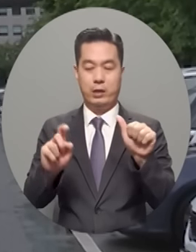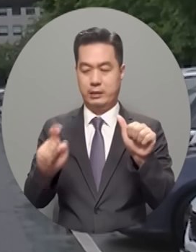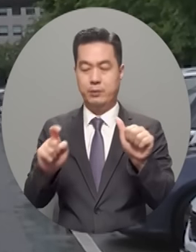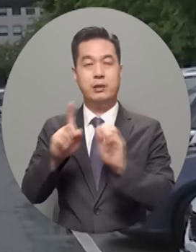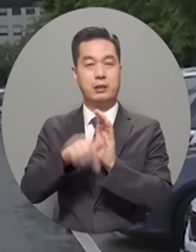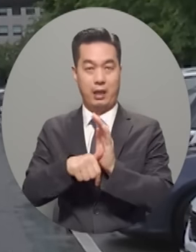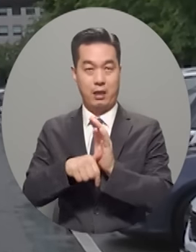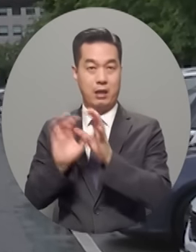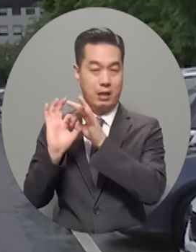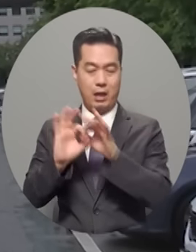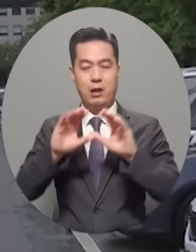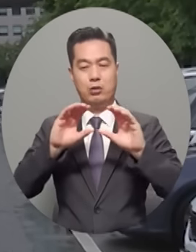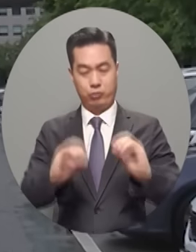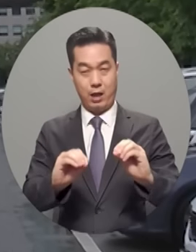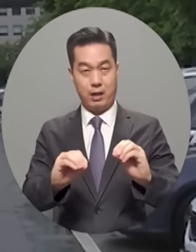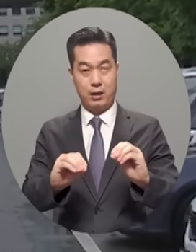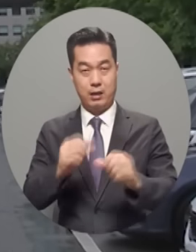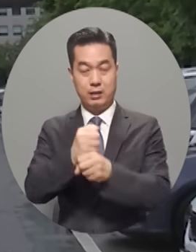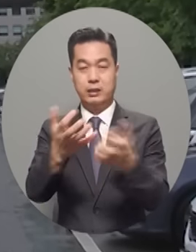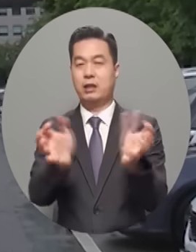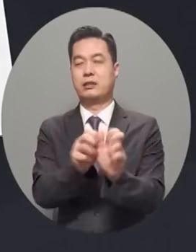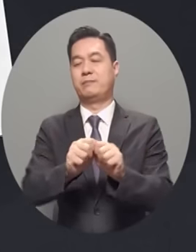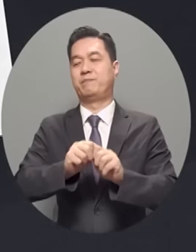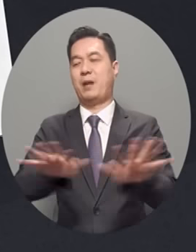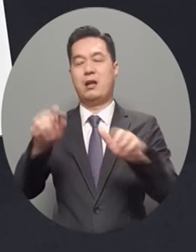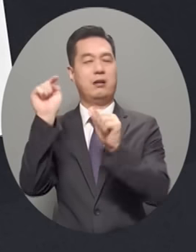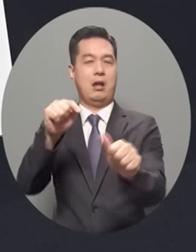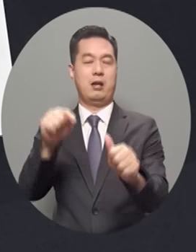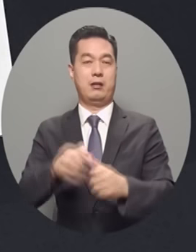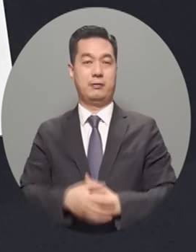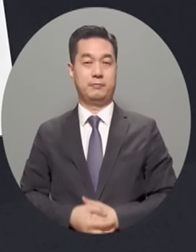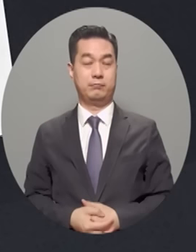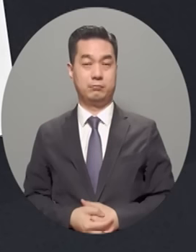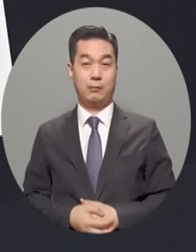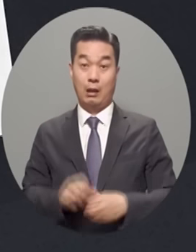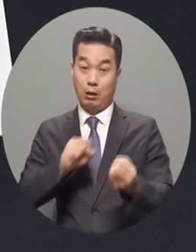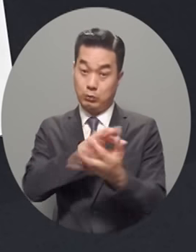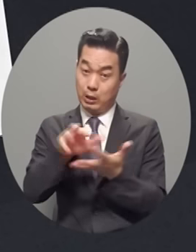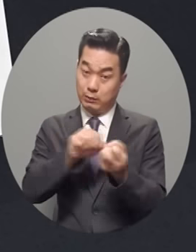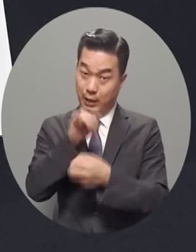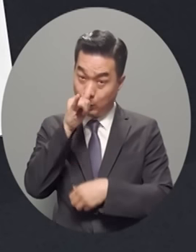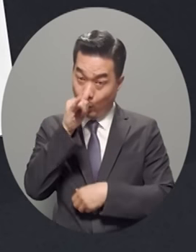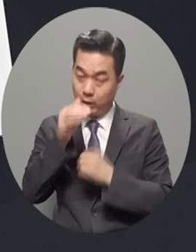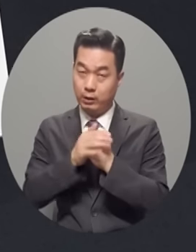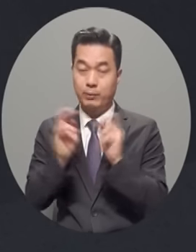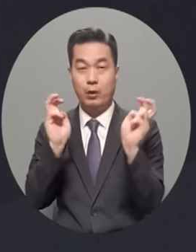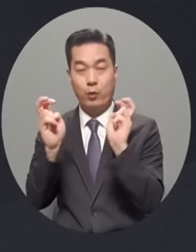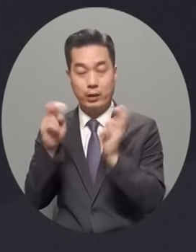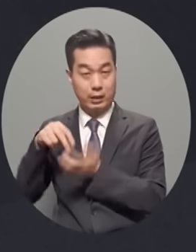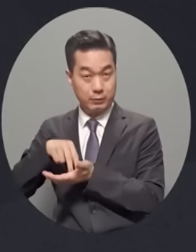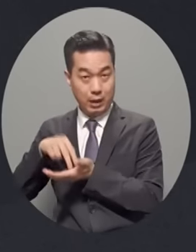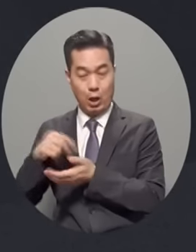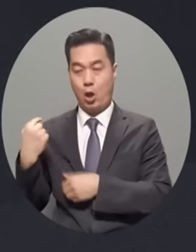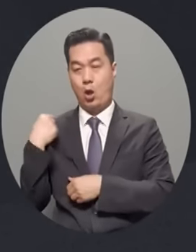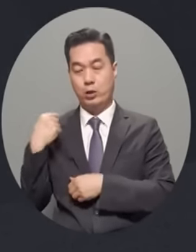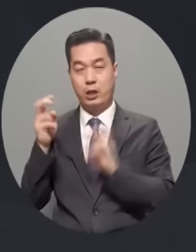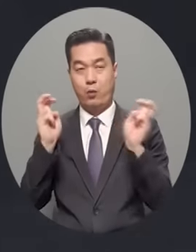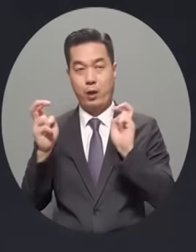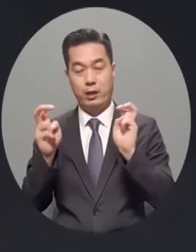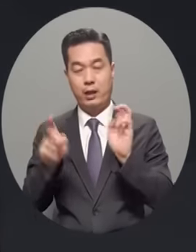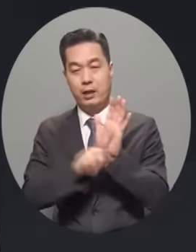중단과 작진 해산을 통보했습니다 커지자 사측은 어젯밤 산내 게시판을 통해